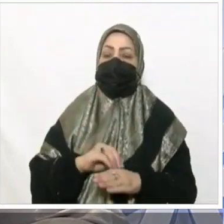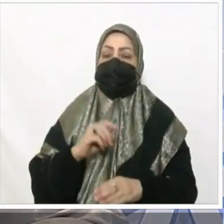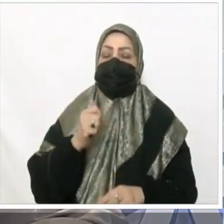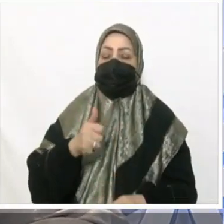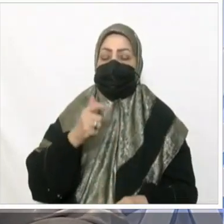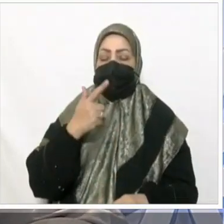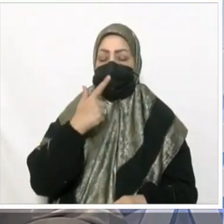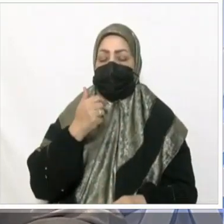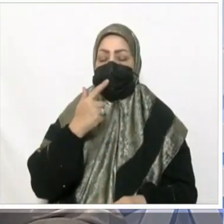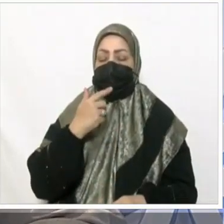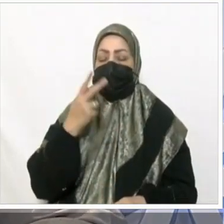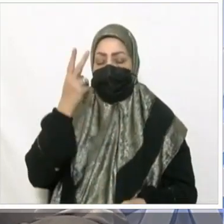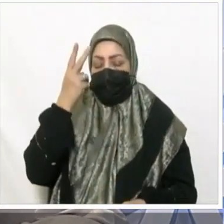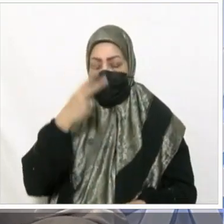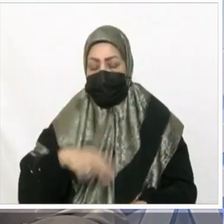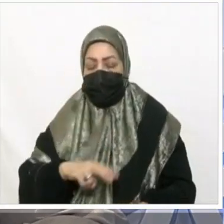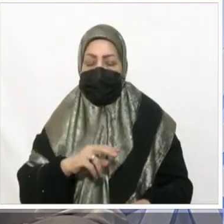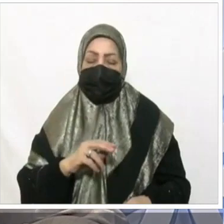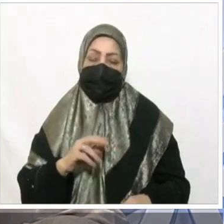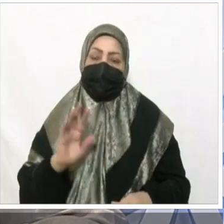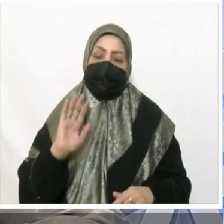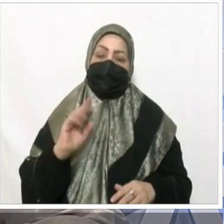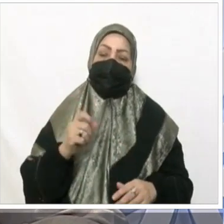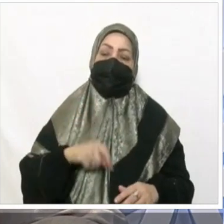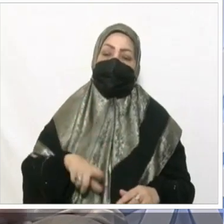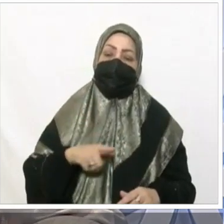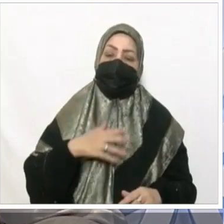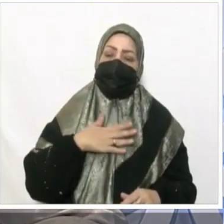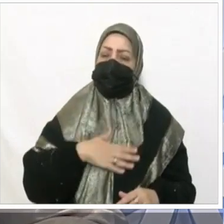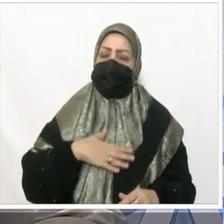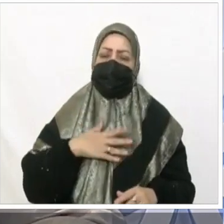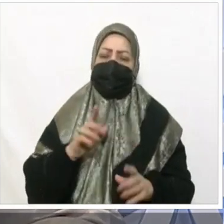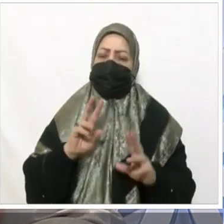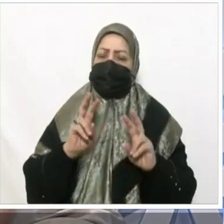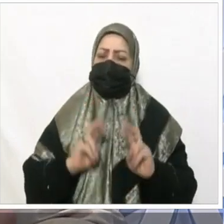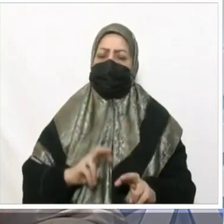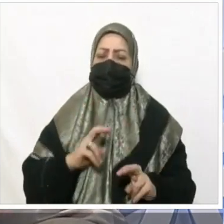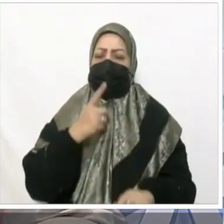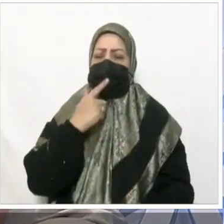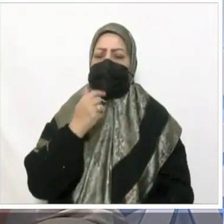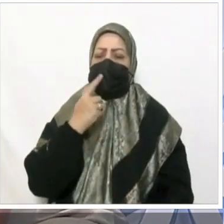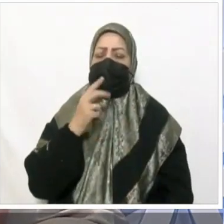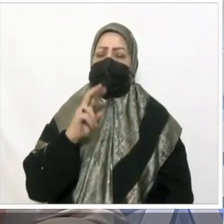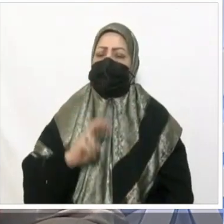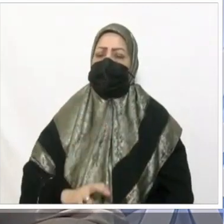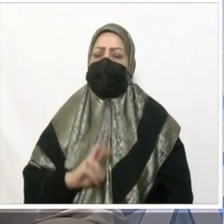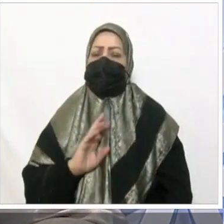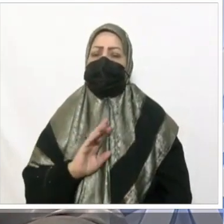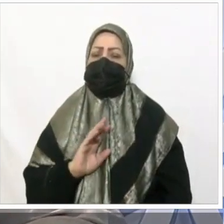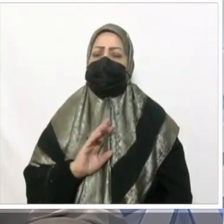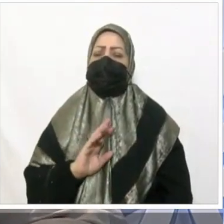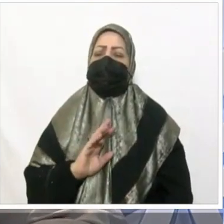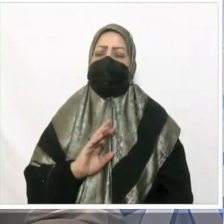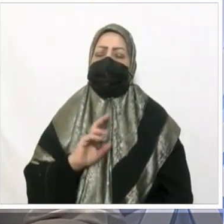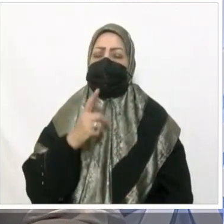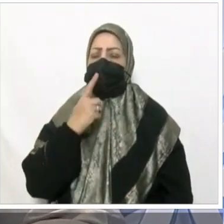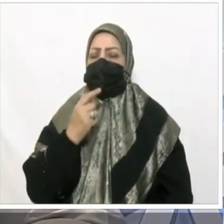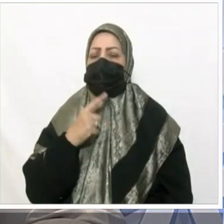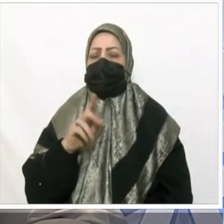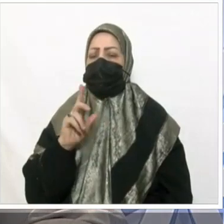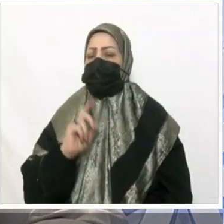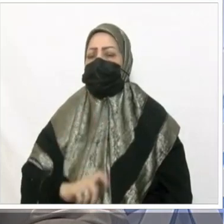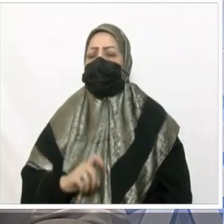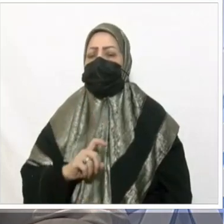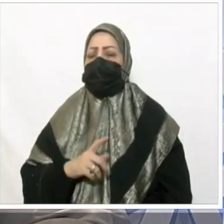الأمر يعني لا تلتفت راو إلى كلمة يسمون المعاهد بأسماء تلاميذ الإمام مالك،